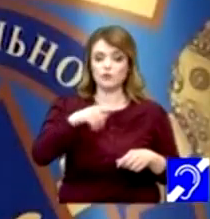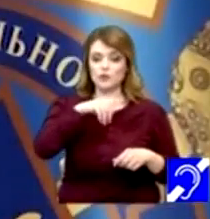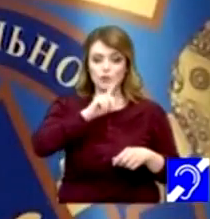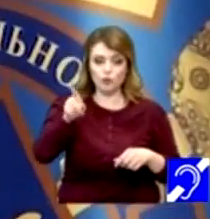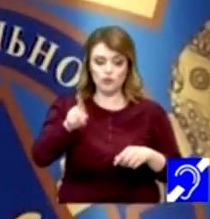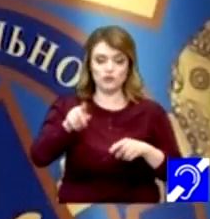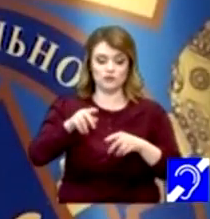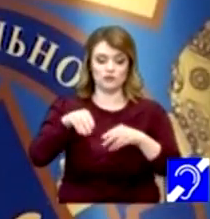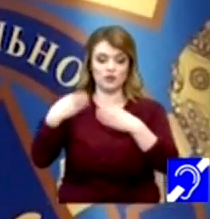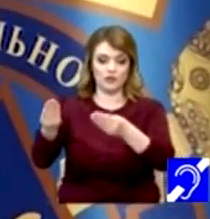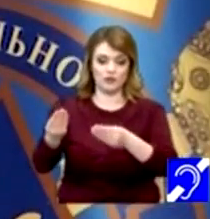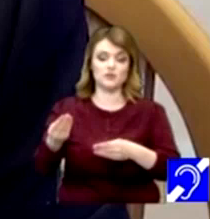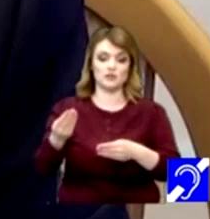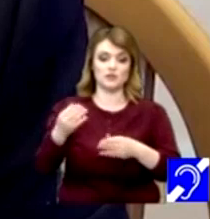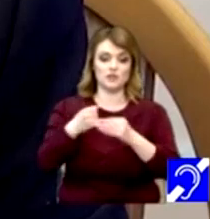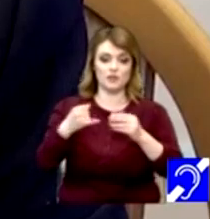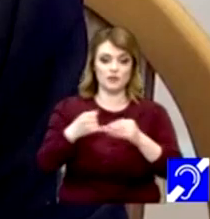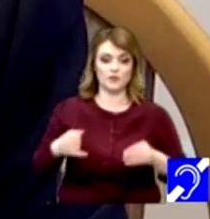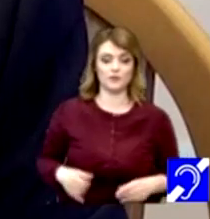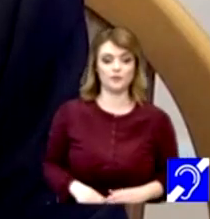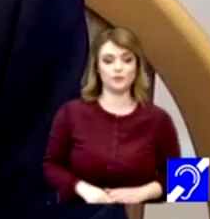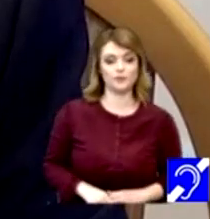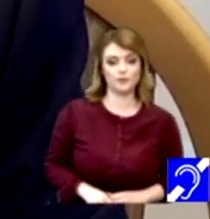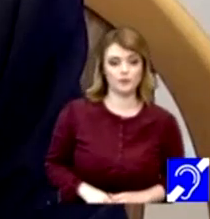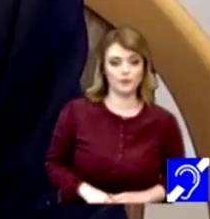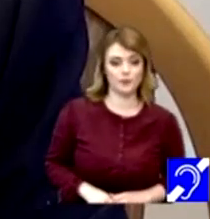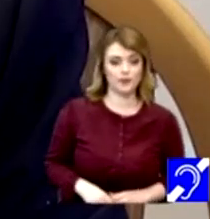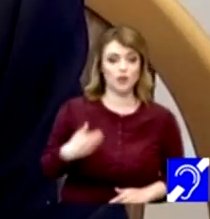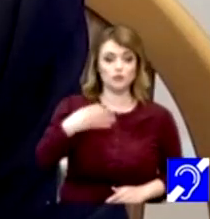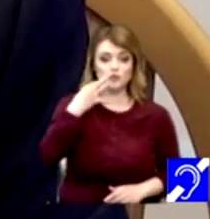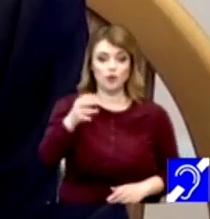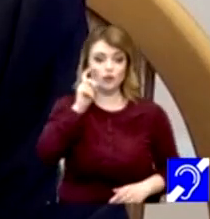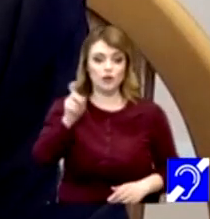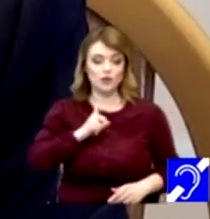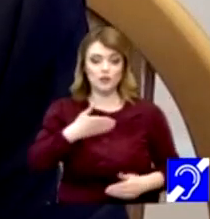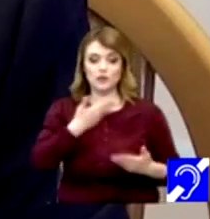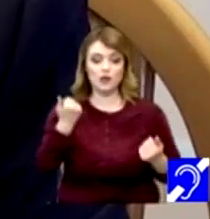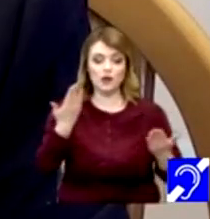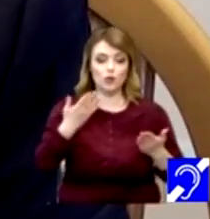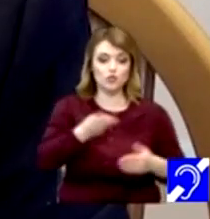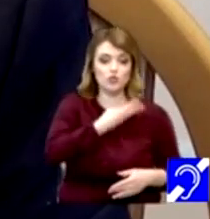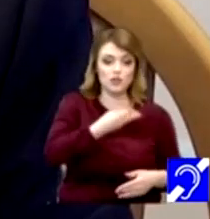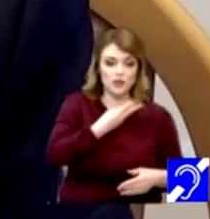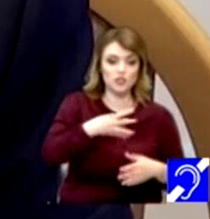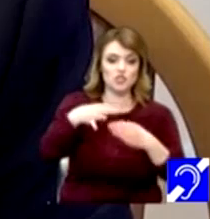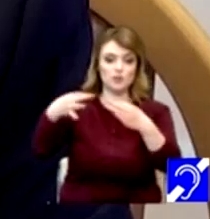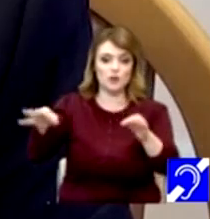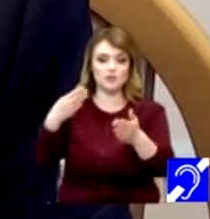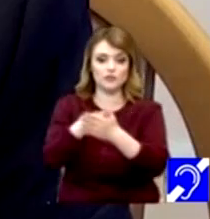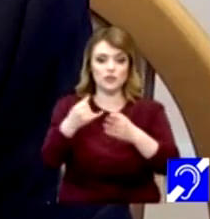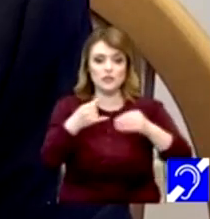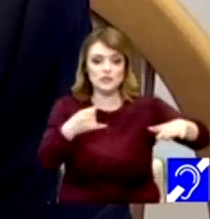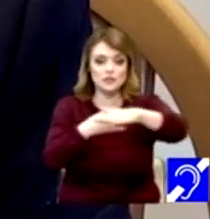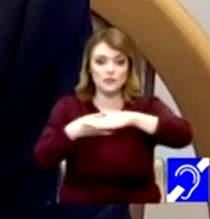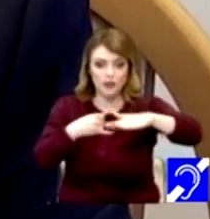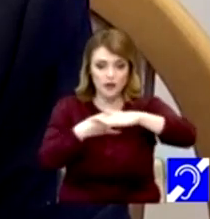provinciile separatiste prin forța armelor. Ce хочу зауважити, що українська сторона не має наміру у військовий спосіб сьогодні звільняти